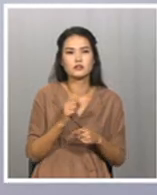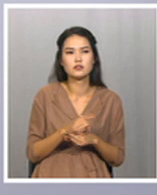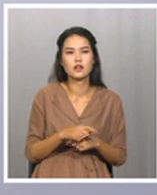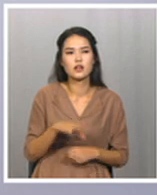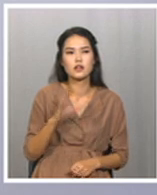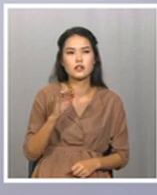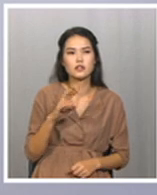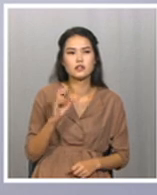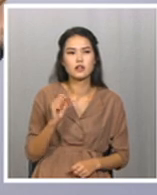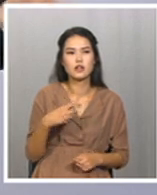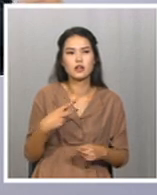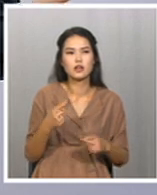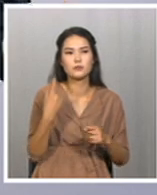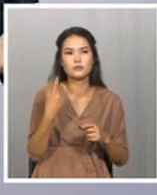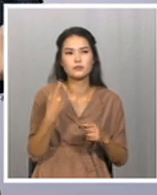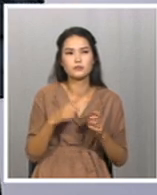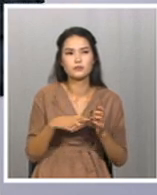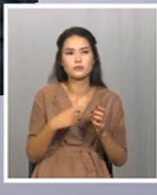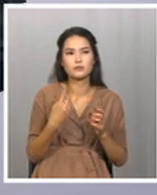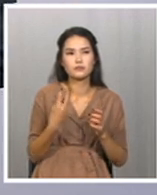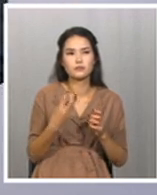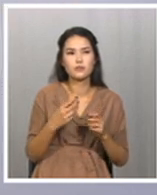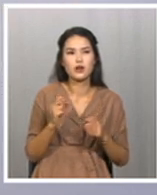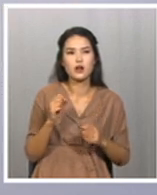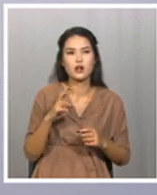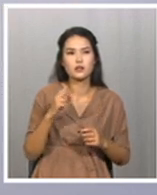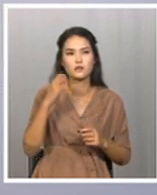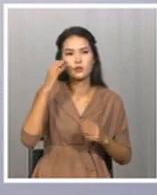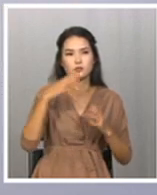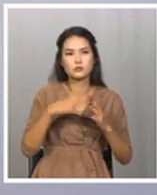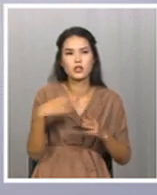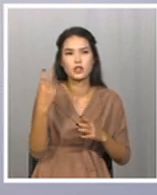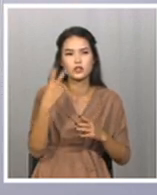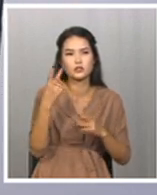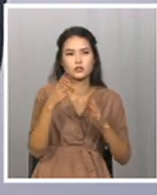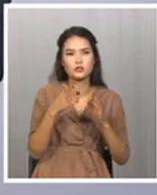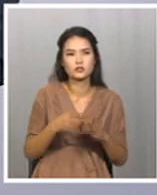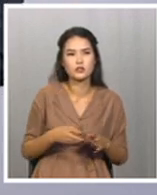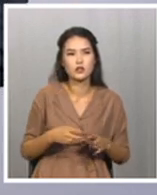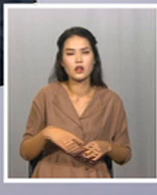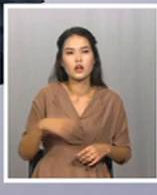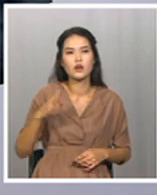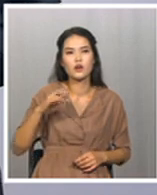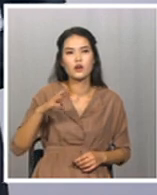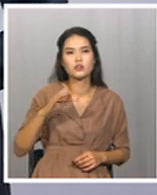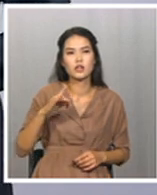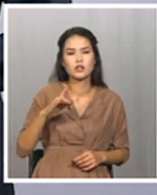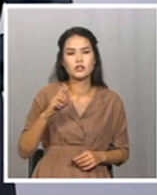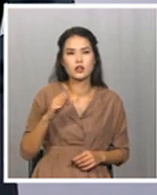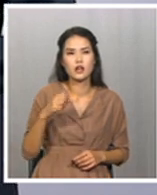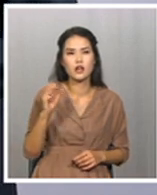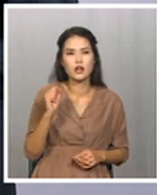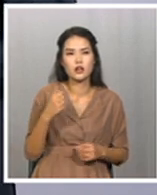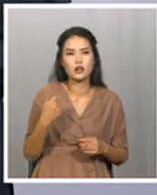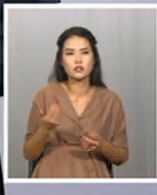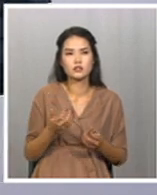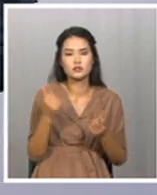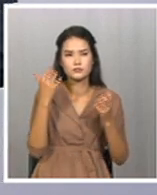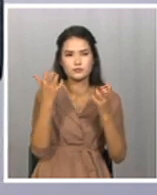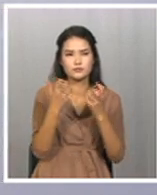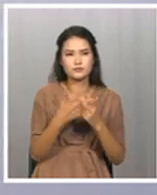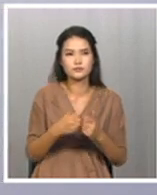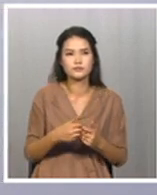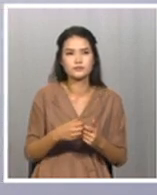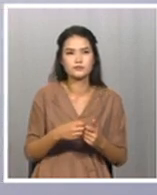3-тен 1. Альфа бұрышы екінші шеректе жатыр. Котангенс альфаны табайық.